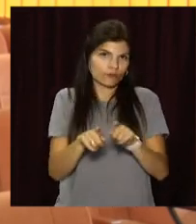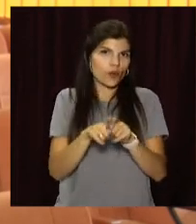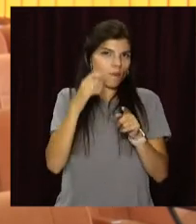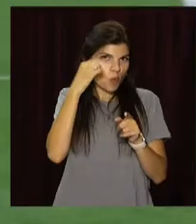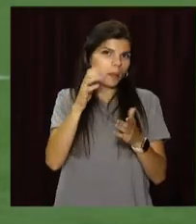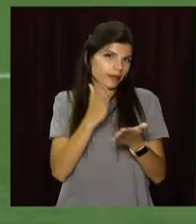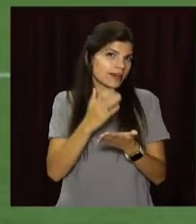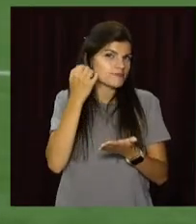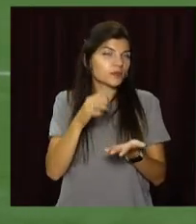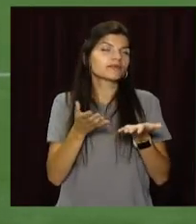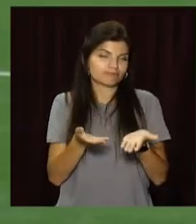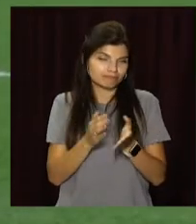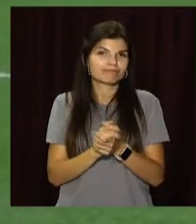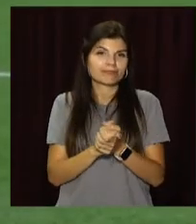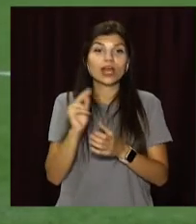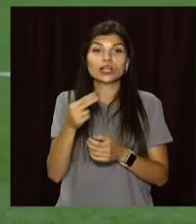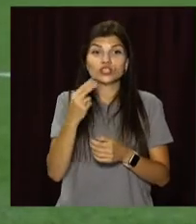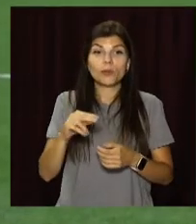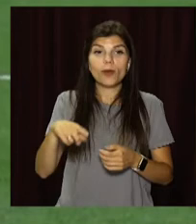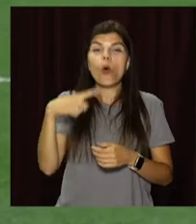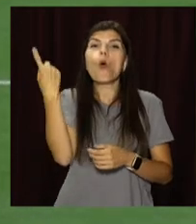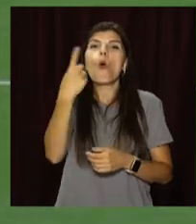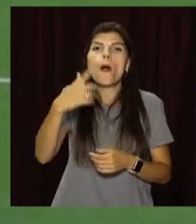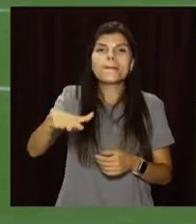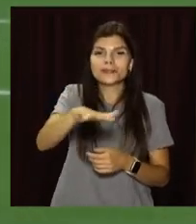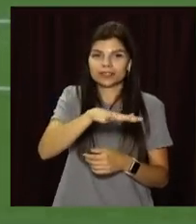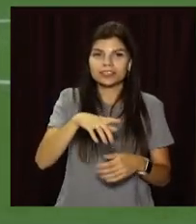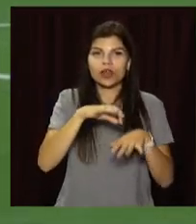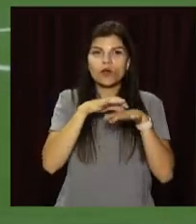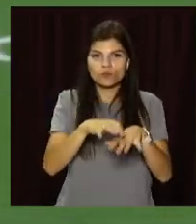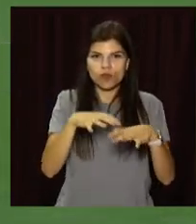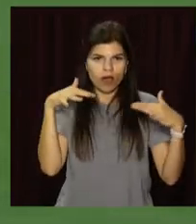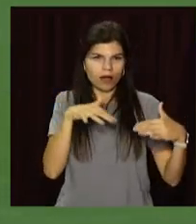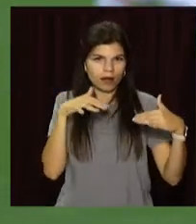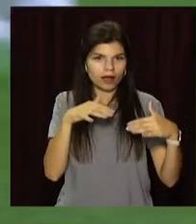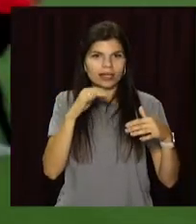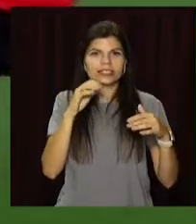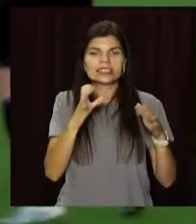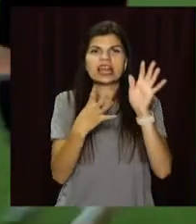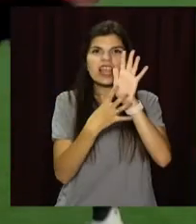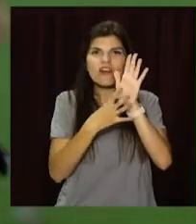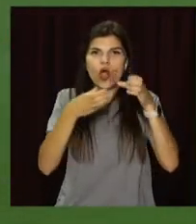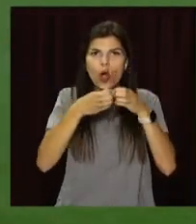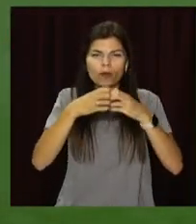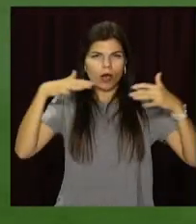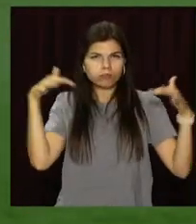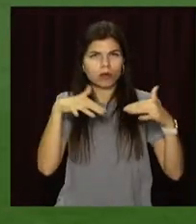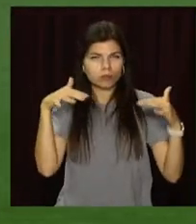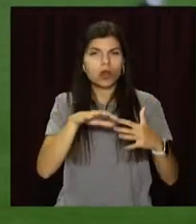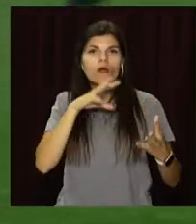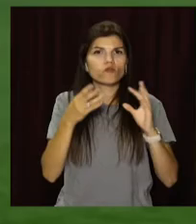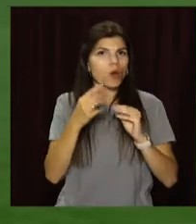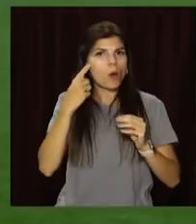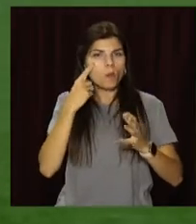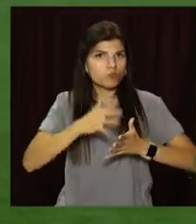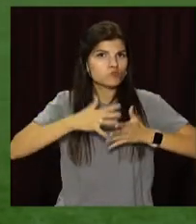перемога є перемога. На чемпіонаті області колектив із Кам'янського провів 18 поєдинків із 9 командами і у підсумку набрав